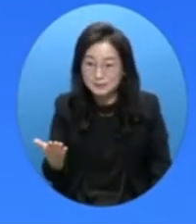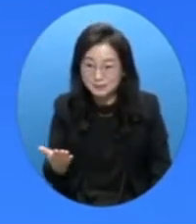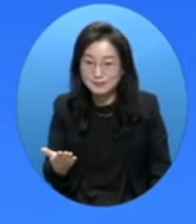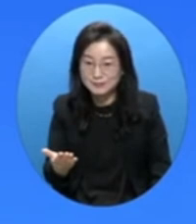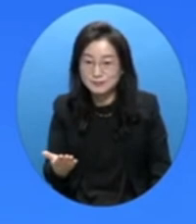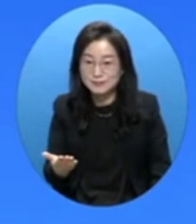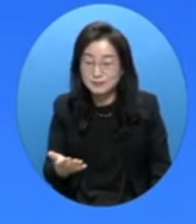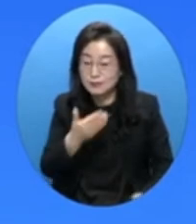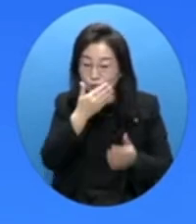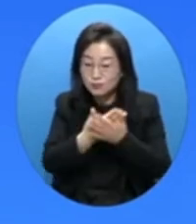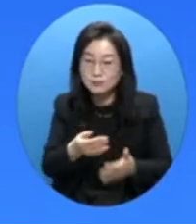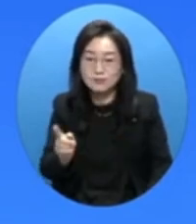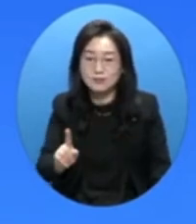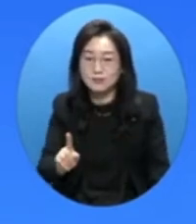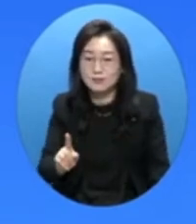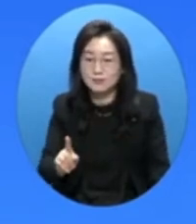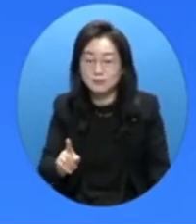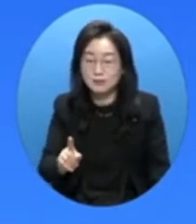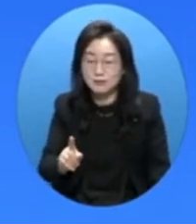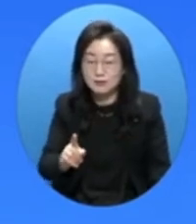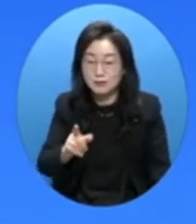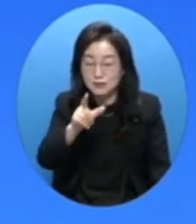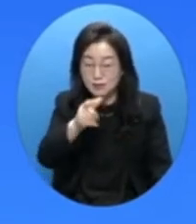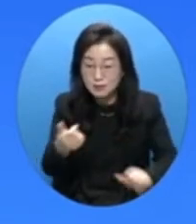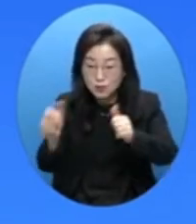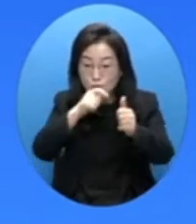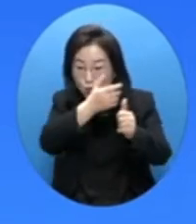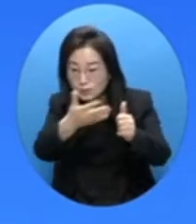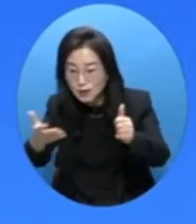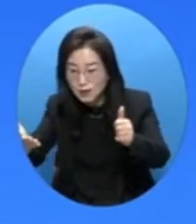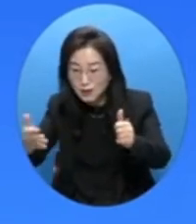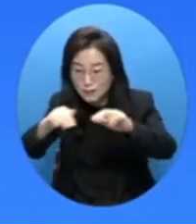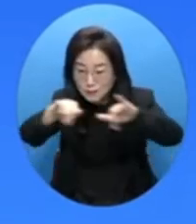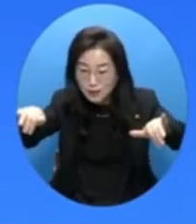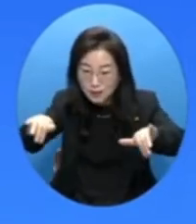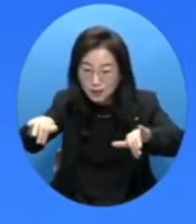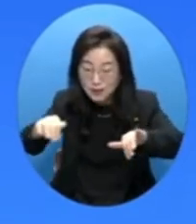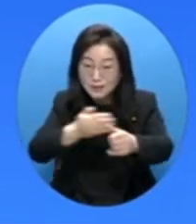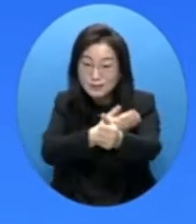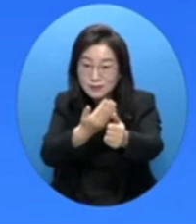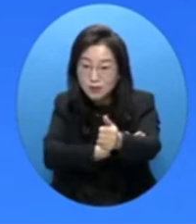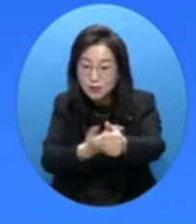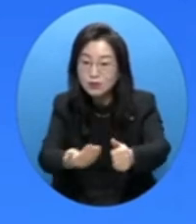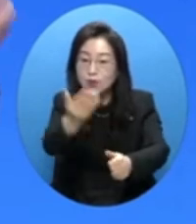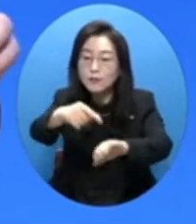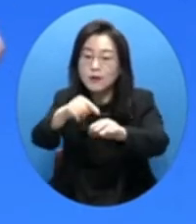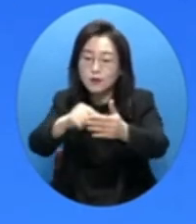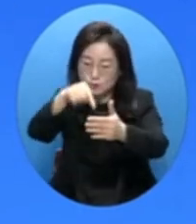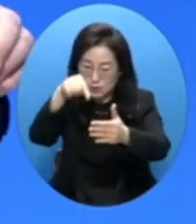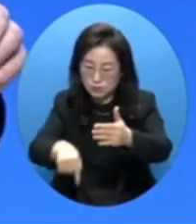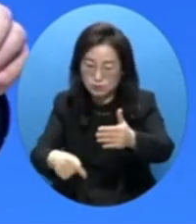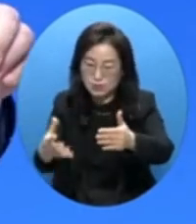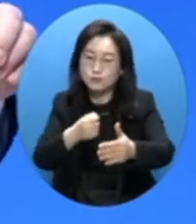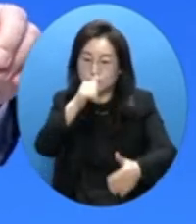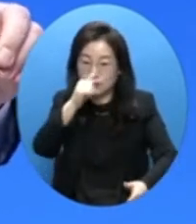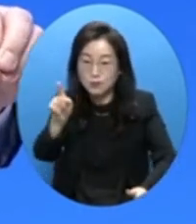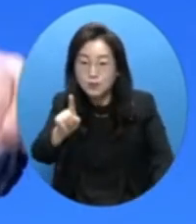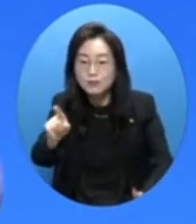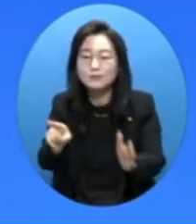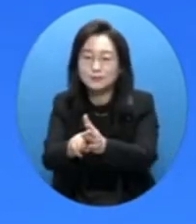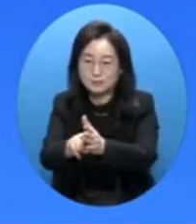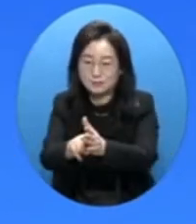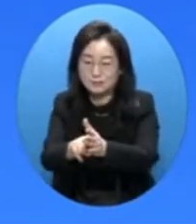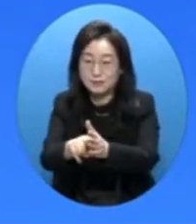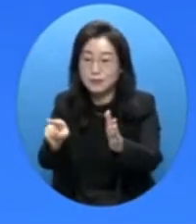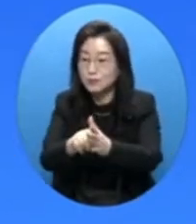중요한 것은 요단강을 가할 수 있는 능력이 여러분 마음 가운데 있다고 하는 것입니다 그것이 바로 믿음입니다 믿음